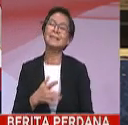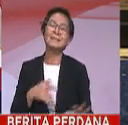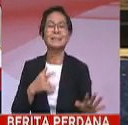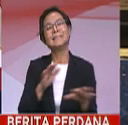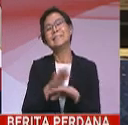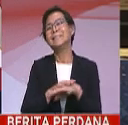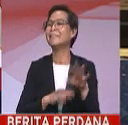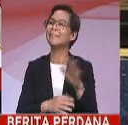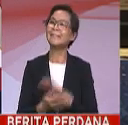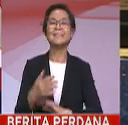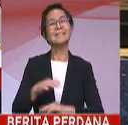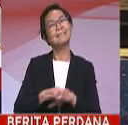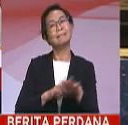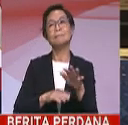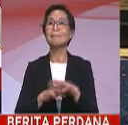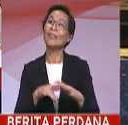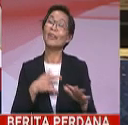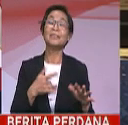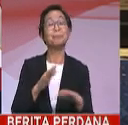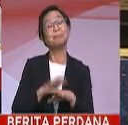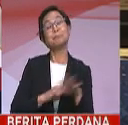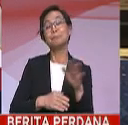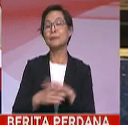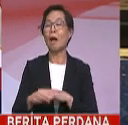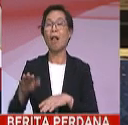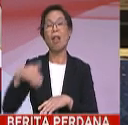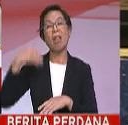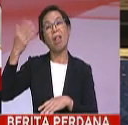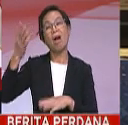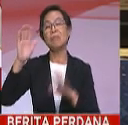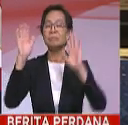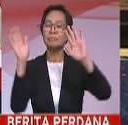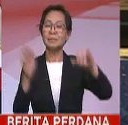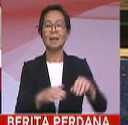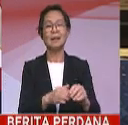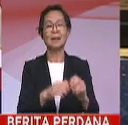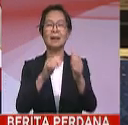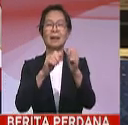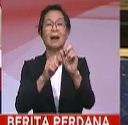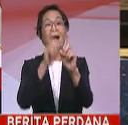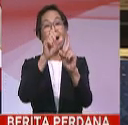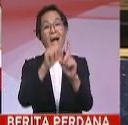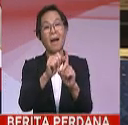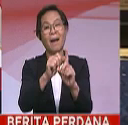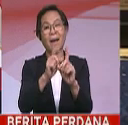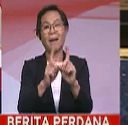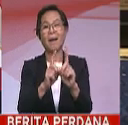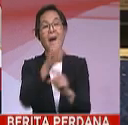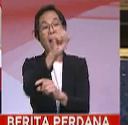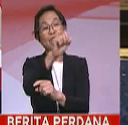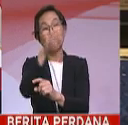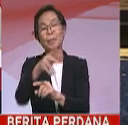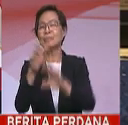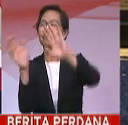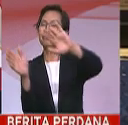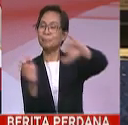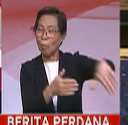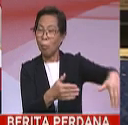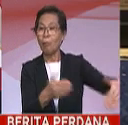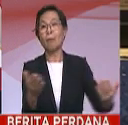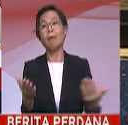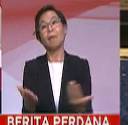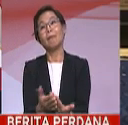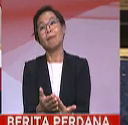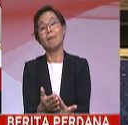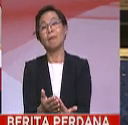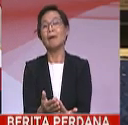selesa dan akhirnya mengabaikan langkah-langkah pencegahan yang begitu mudah untuk kita amalkan